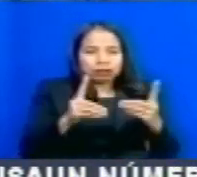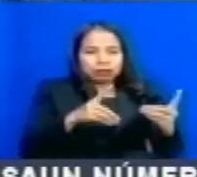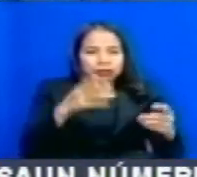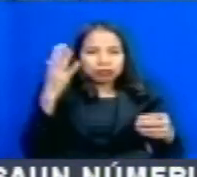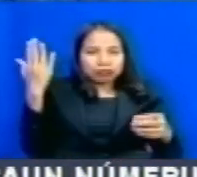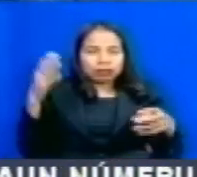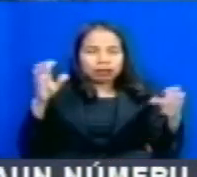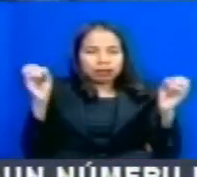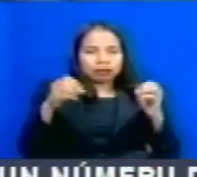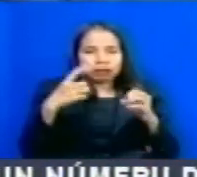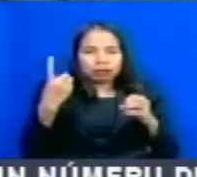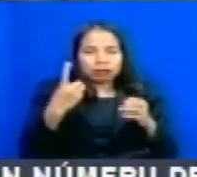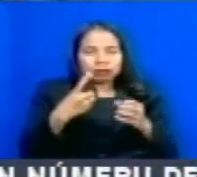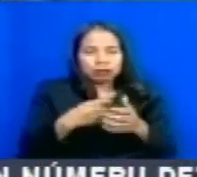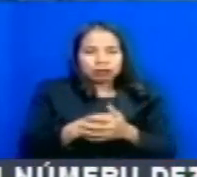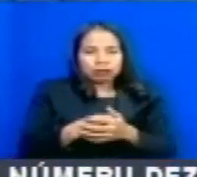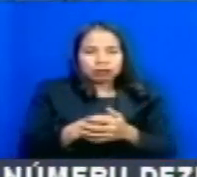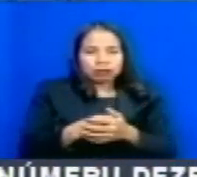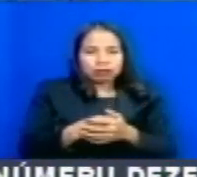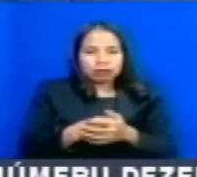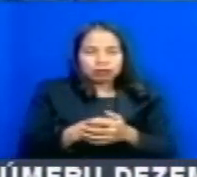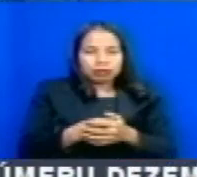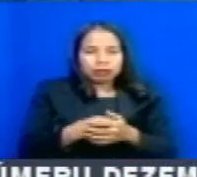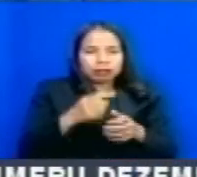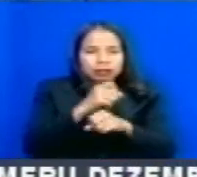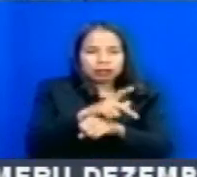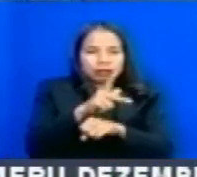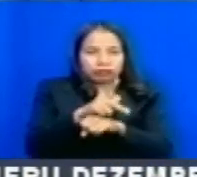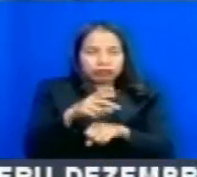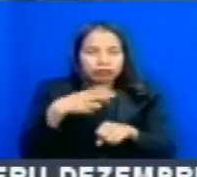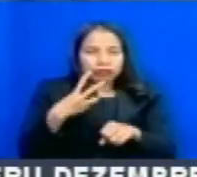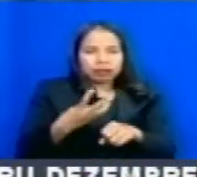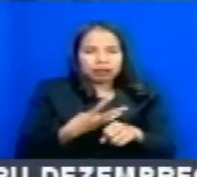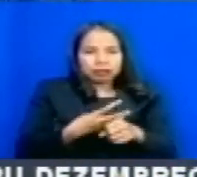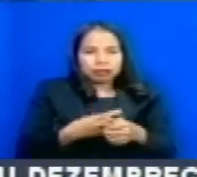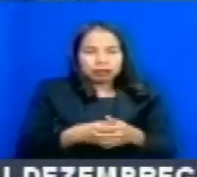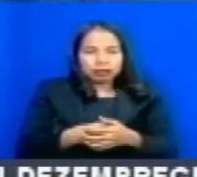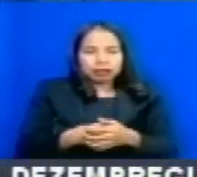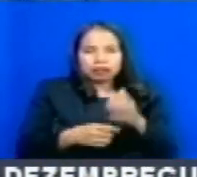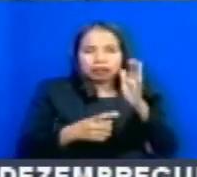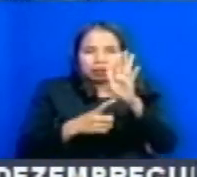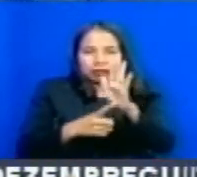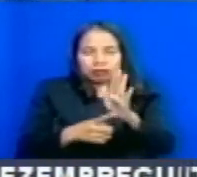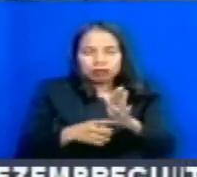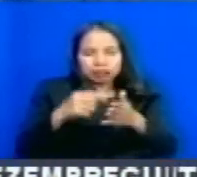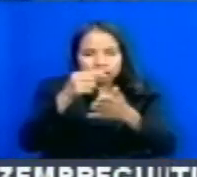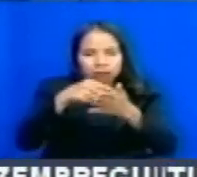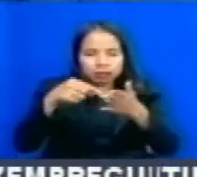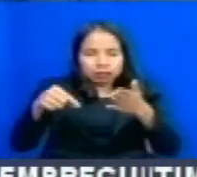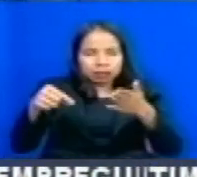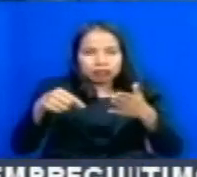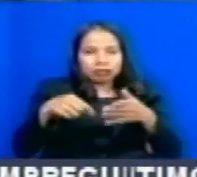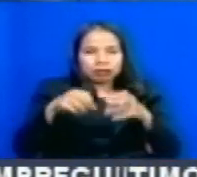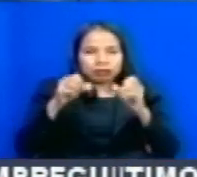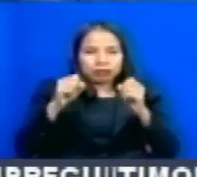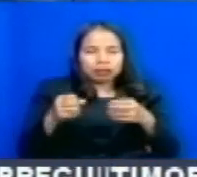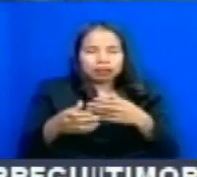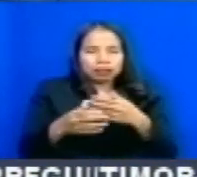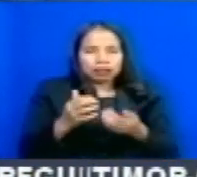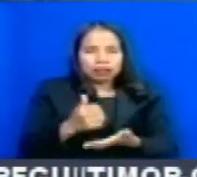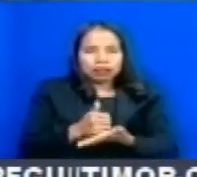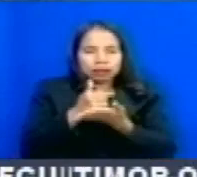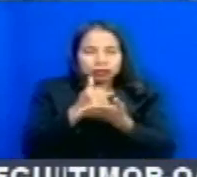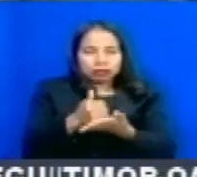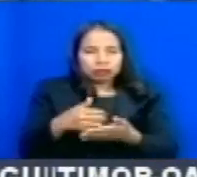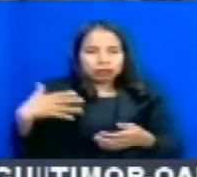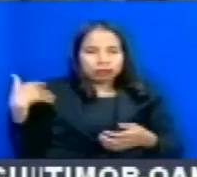la os G2G me be B2B it se fa pite se sei witness se sei sa simba aku asina coordinate at nune be le facility Timor wan sira